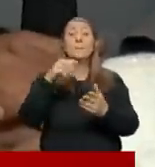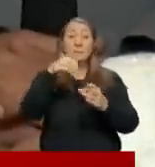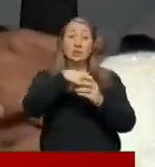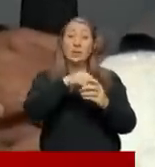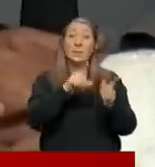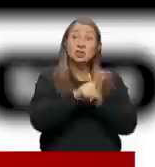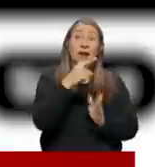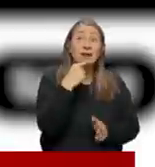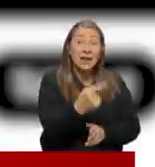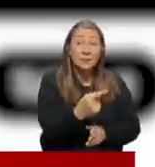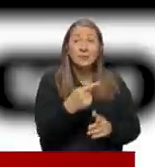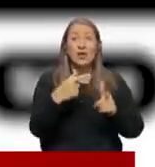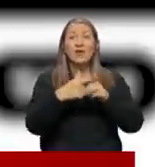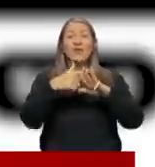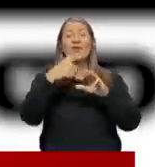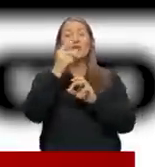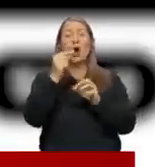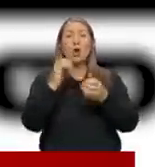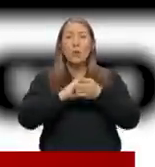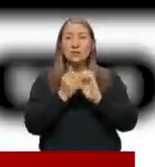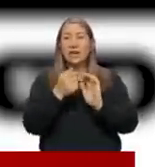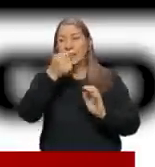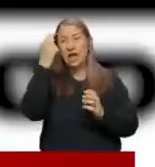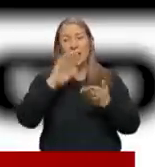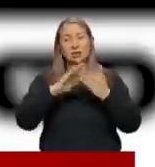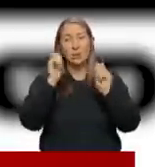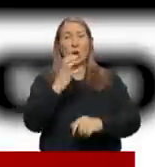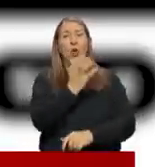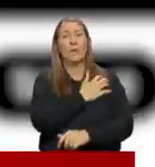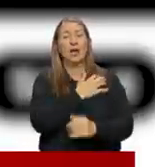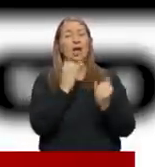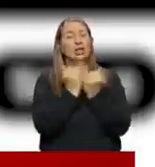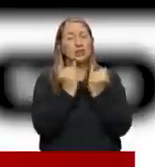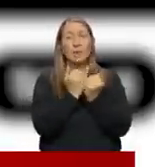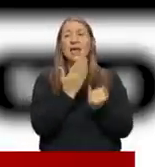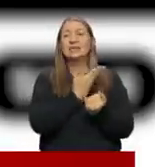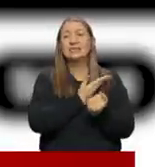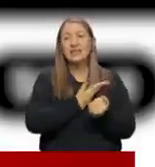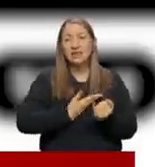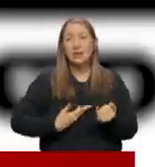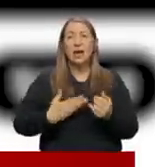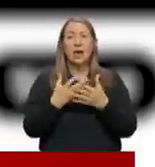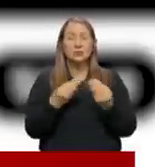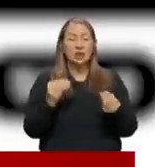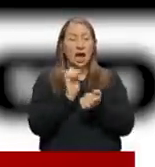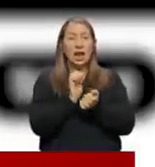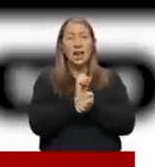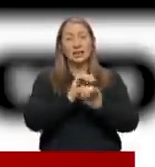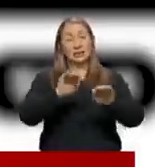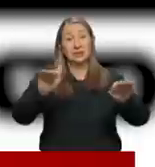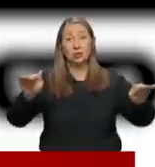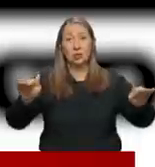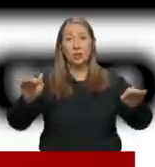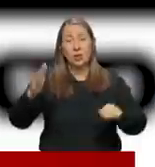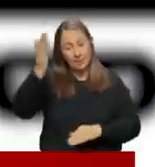partisinde başarılar dilerim. FETÖ kumpaslarında kader arkadaşlığı yaptığım komutanlarıma, kardeşlerime, sevdiklerini kaybetmiş